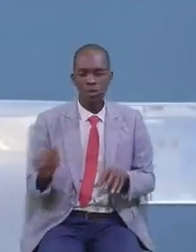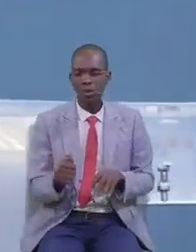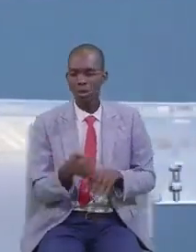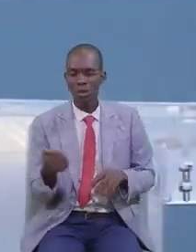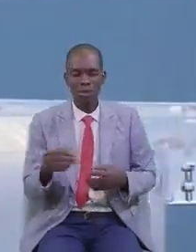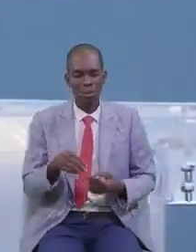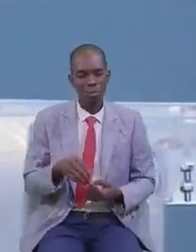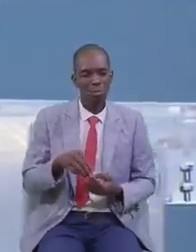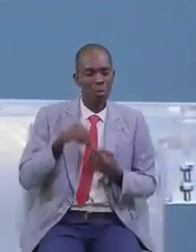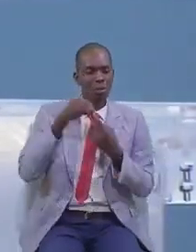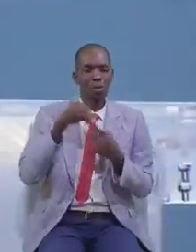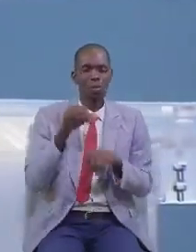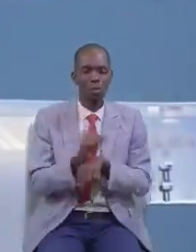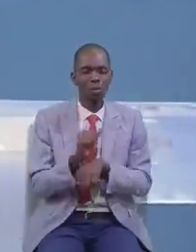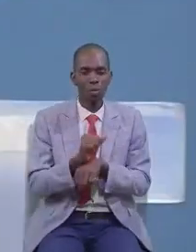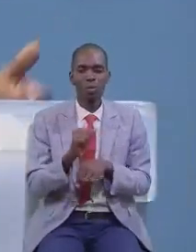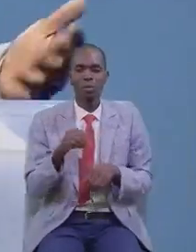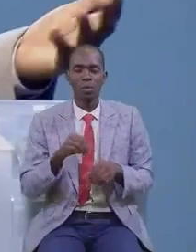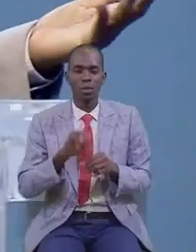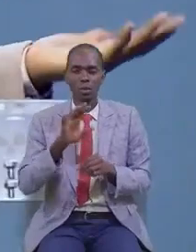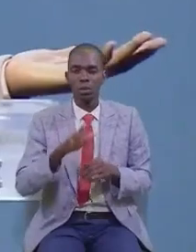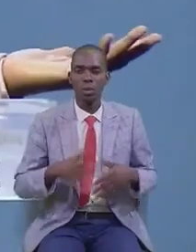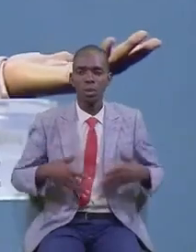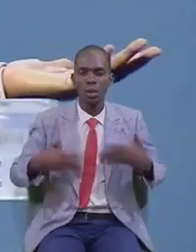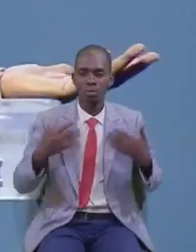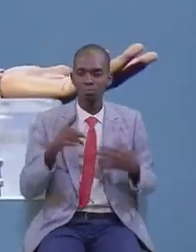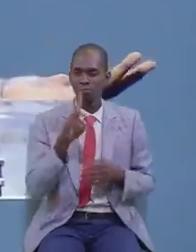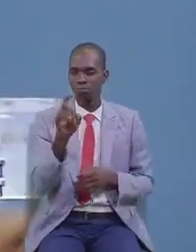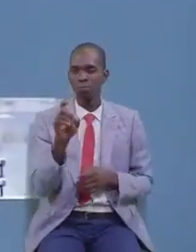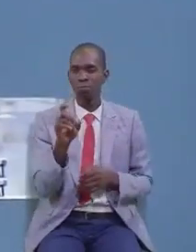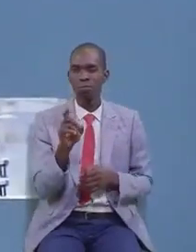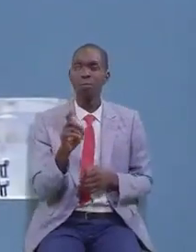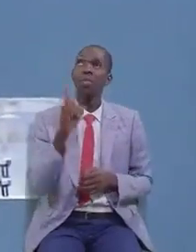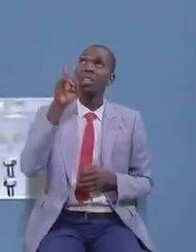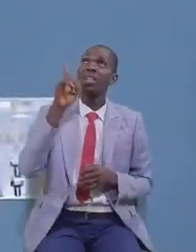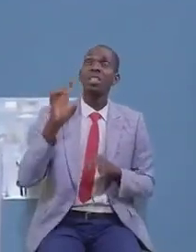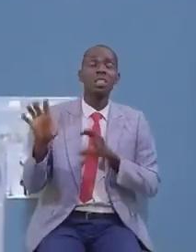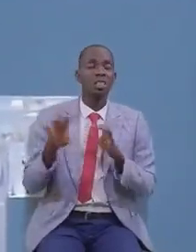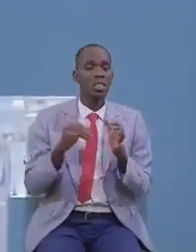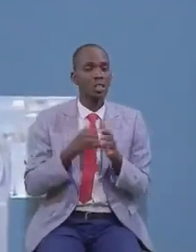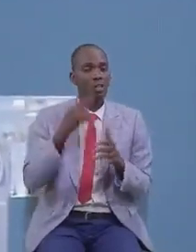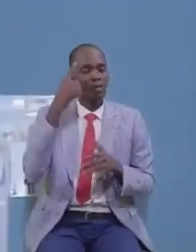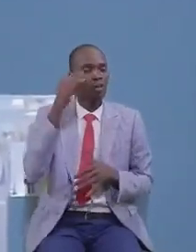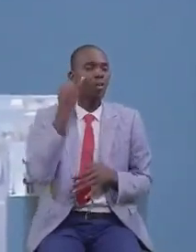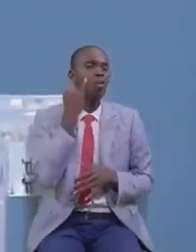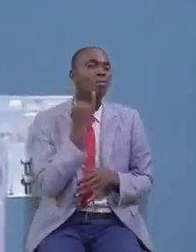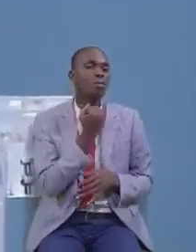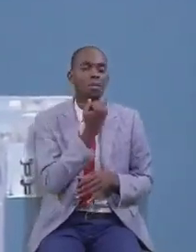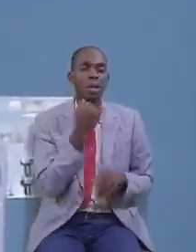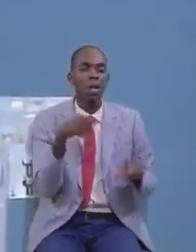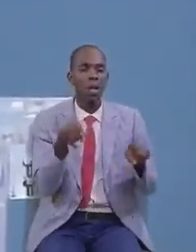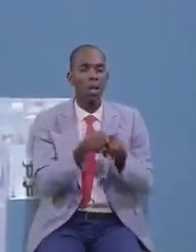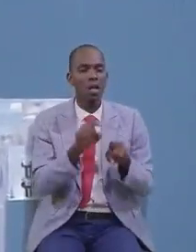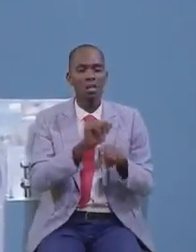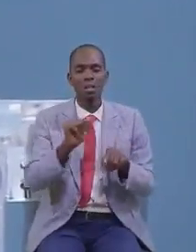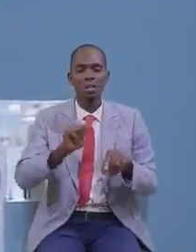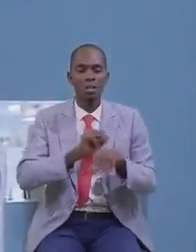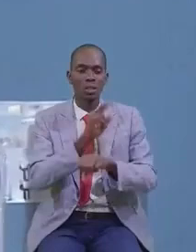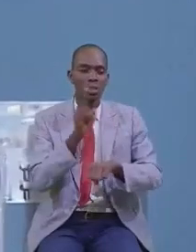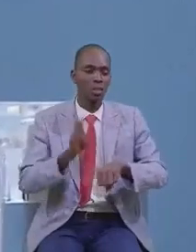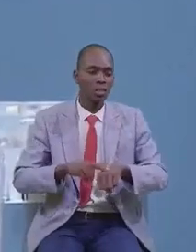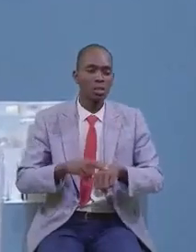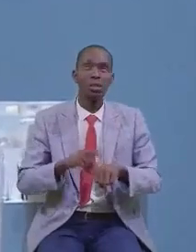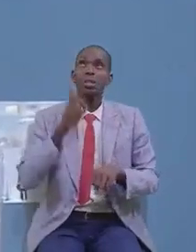ప్రభువు మీ జీవితంలో ఏదైనా ప్రత్యేకమైన చర్య జరిగించారా? He did for Israel as a nation. ఆయన ఆరంభంలో ఇజ్రాయెల్ ప్రజలకు చేశారు. He